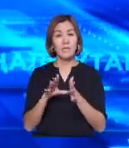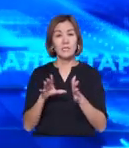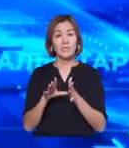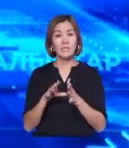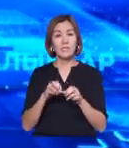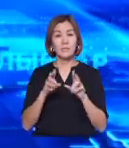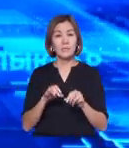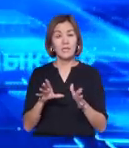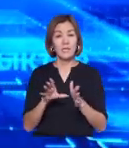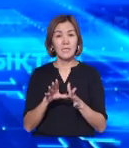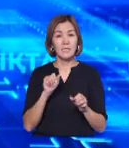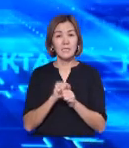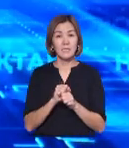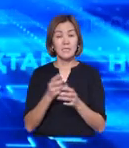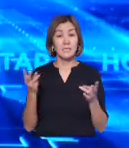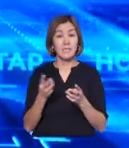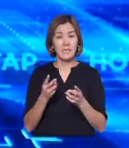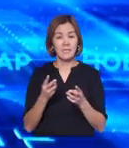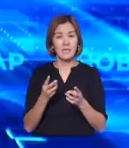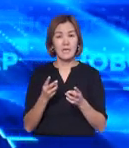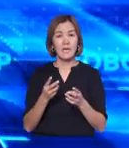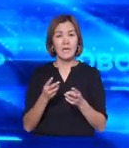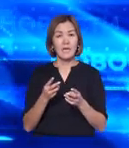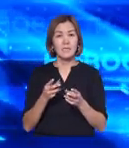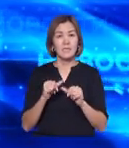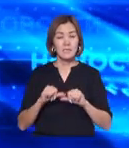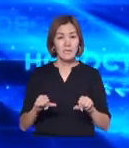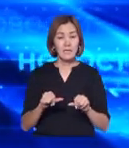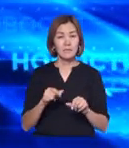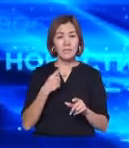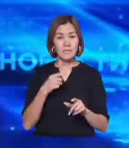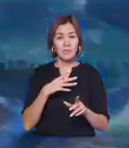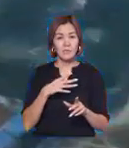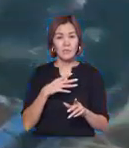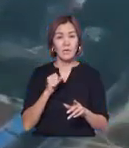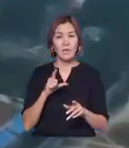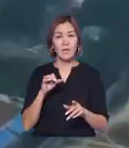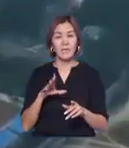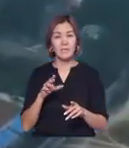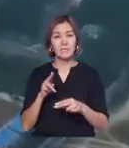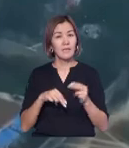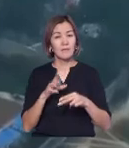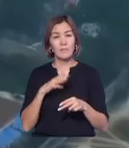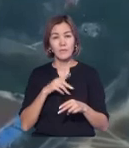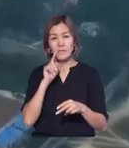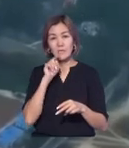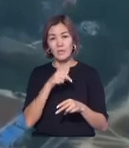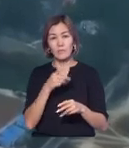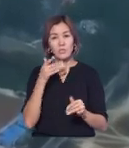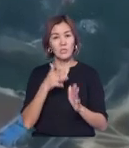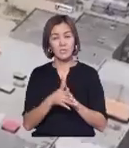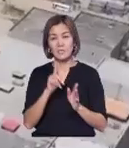мамандары электр станциясы ауадай керек деген пікірде. Ал сарапшылардың айтуынша, егерде АЭС салынбаса, ел экономикасында шығындар